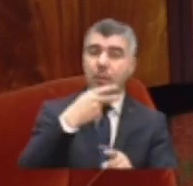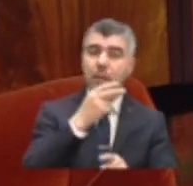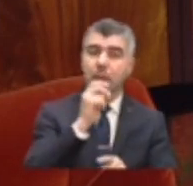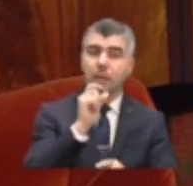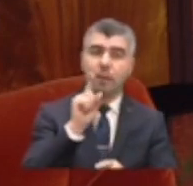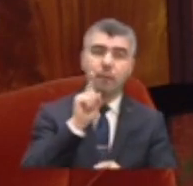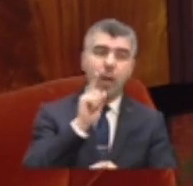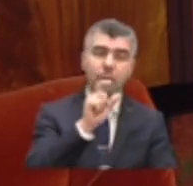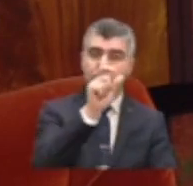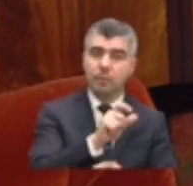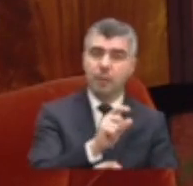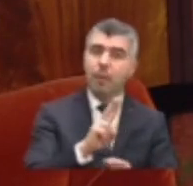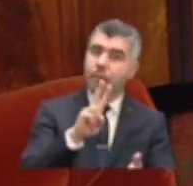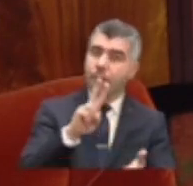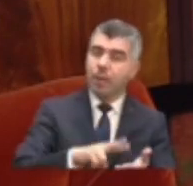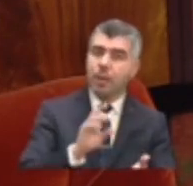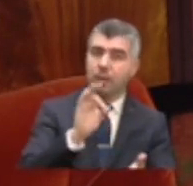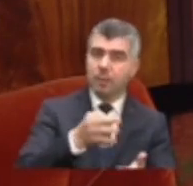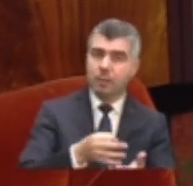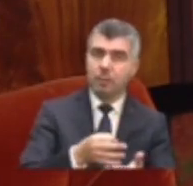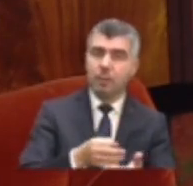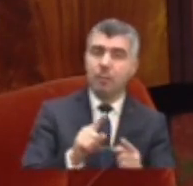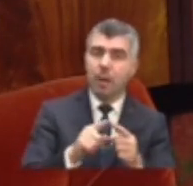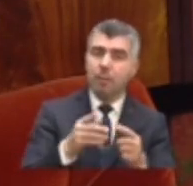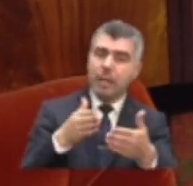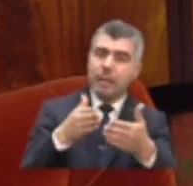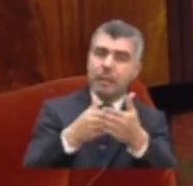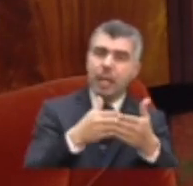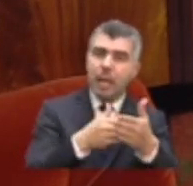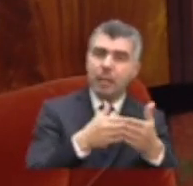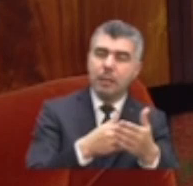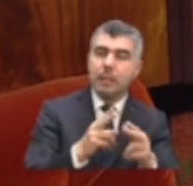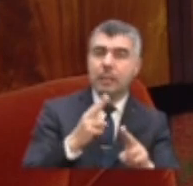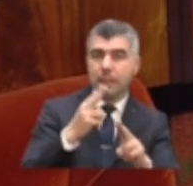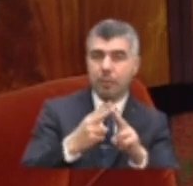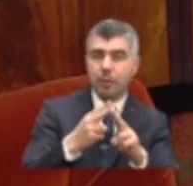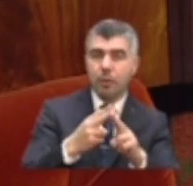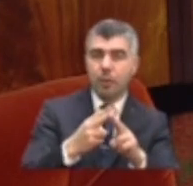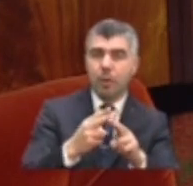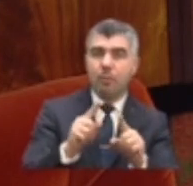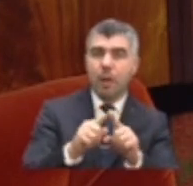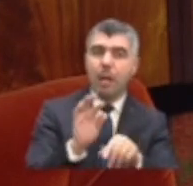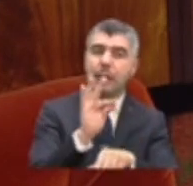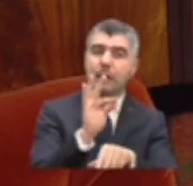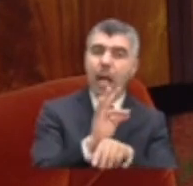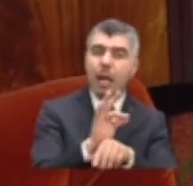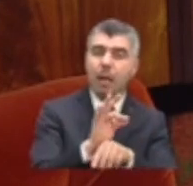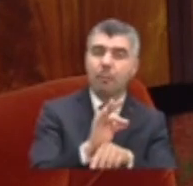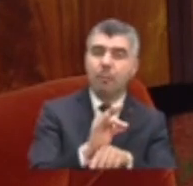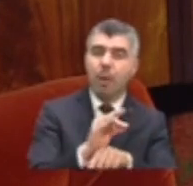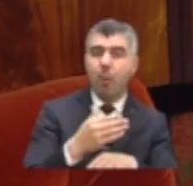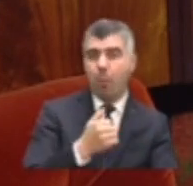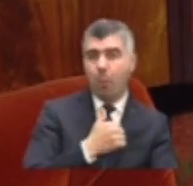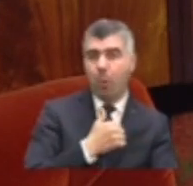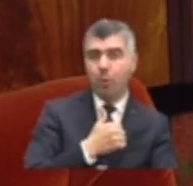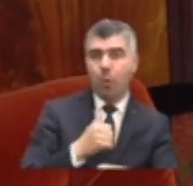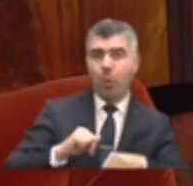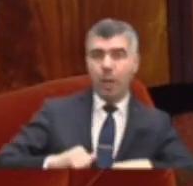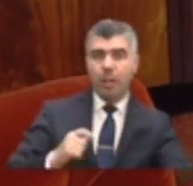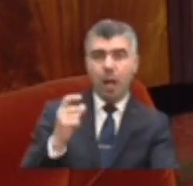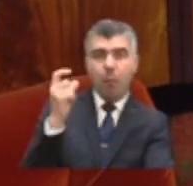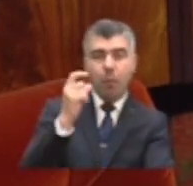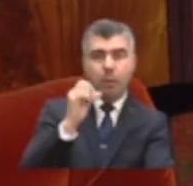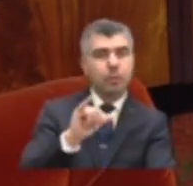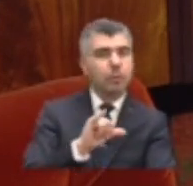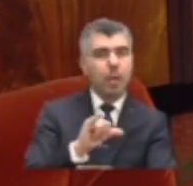النائبه المحترمه صحيح، ولذلك سميته التحديات. تعليم ما موقفش على وزاره الاوقاف الاسلاميه، ولكن الاشياء